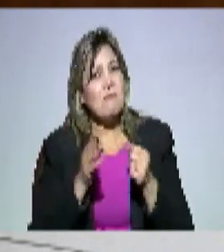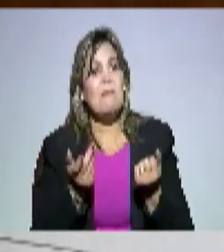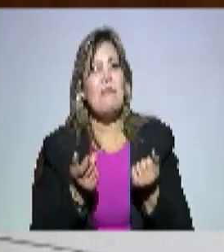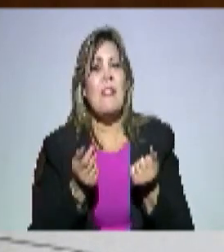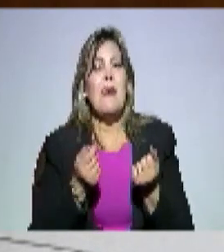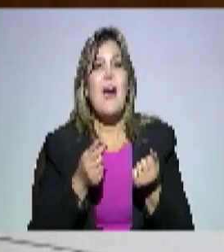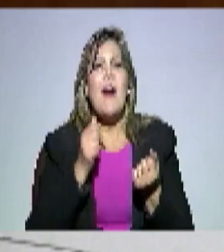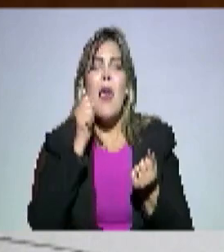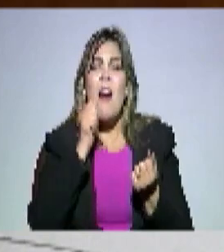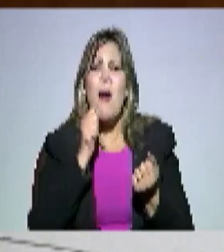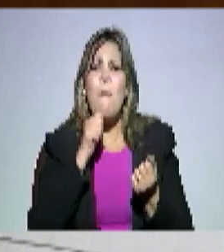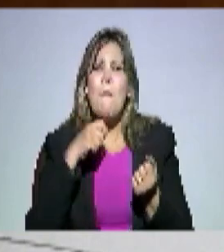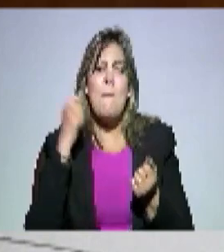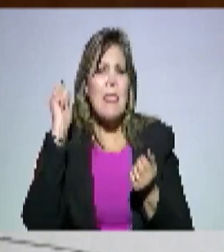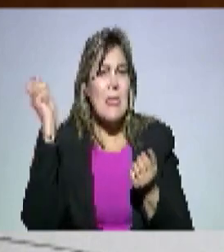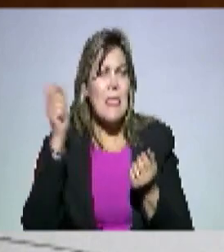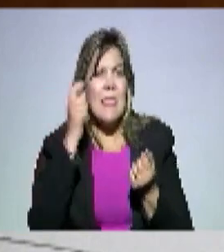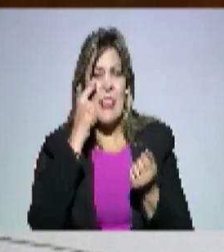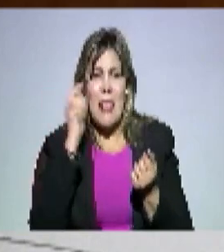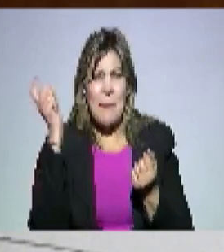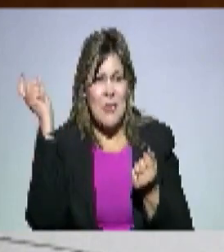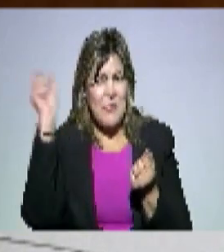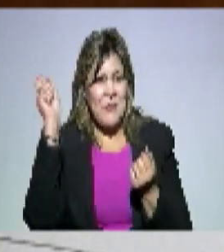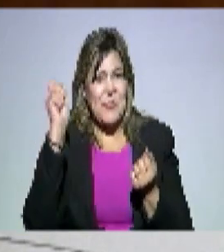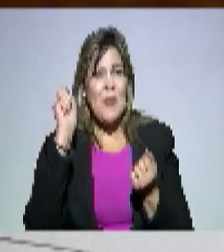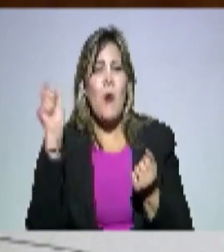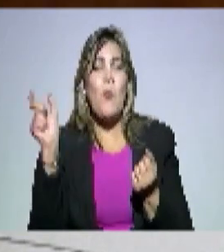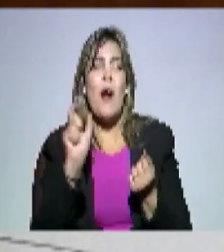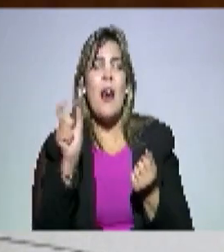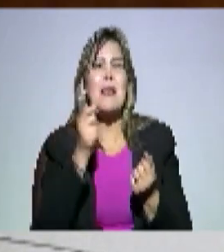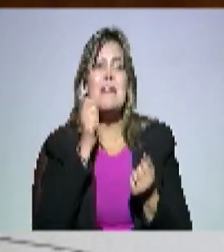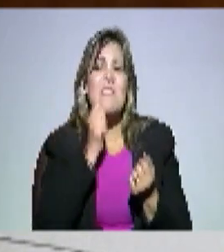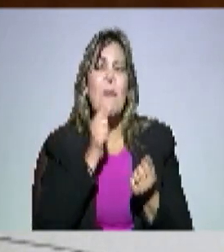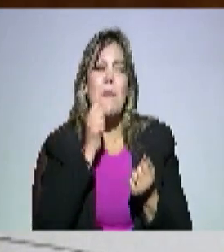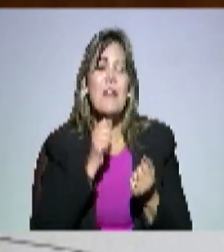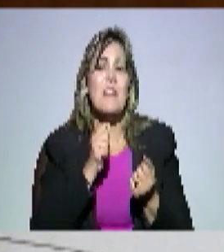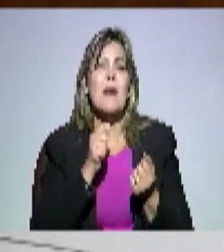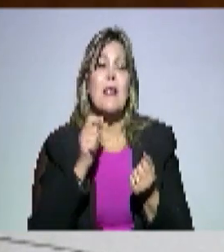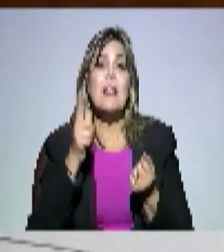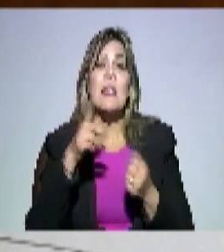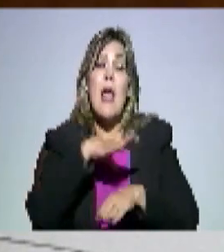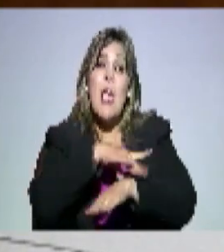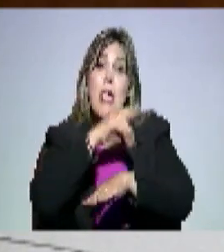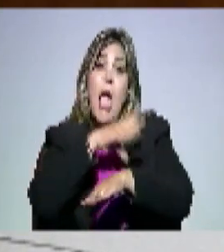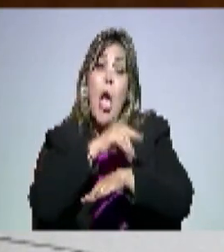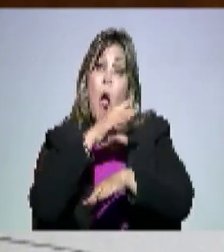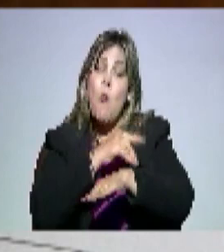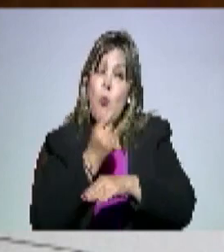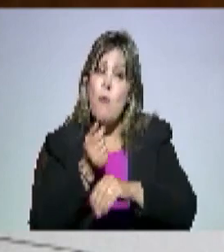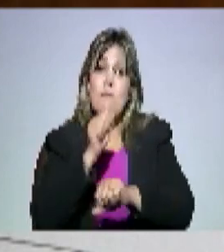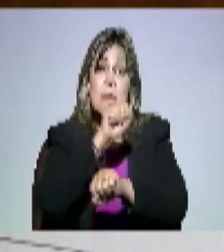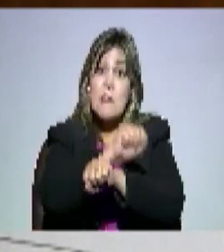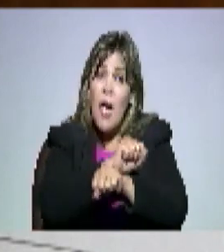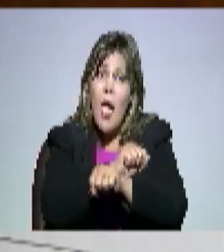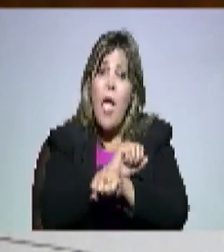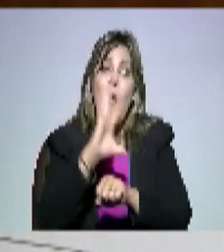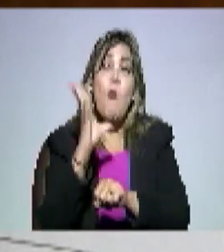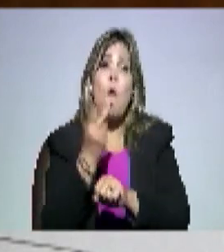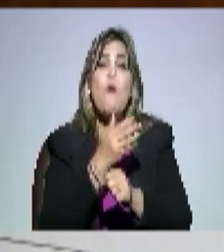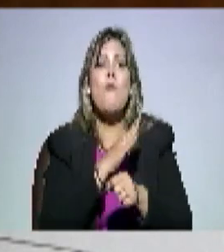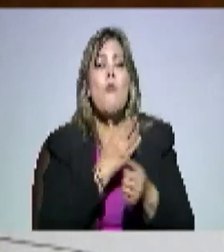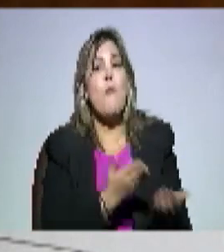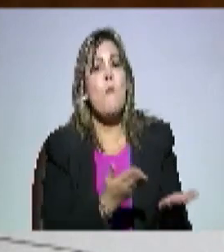بيقدم ذبيحه نلاقي اسحاق بيقدم ذبيحه لاقي يعقوب بيقدم ذبيحه وهكذا استمر تقديم